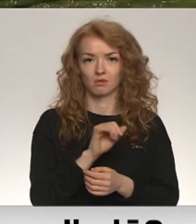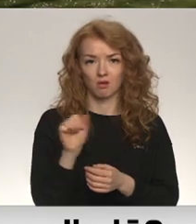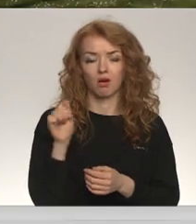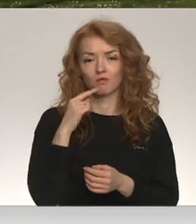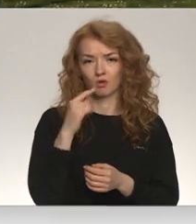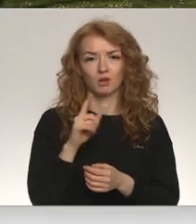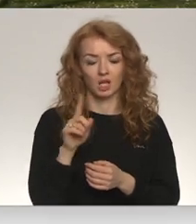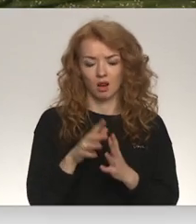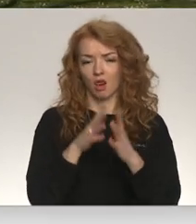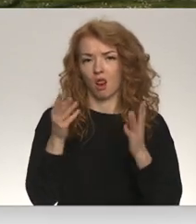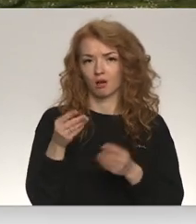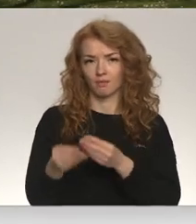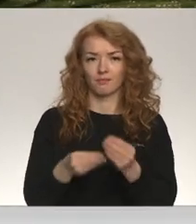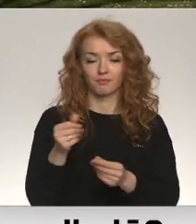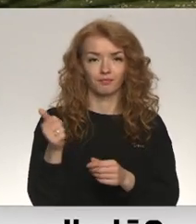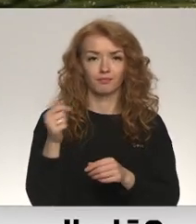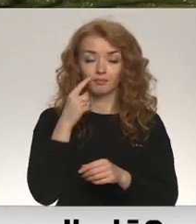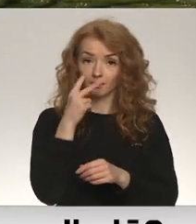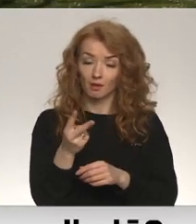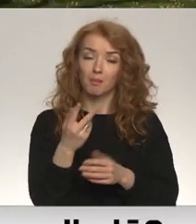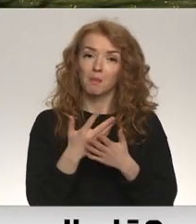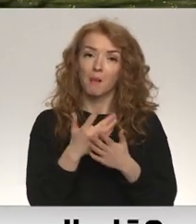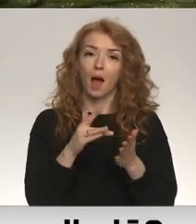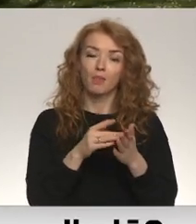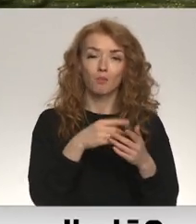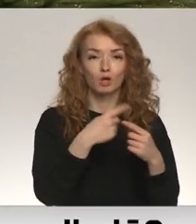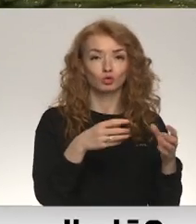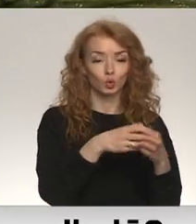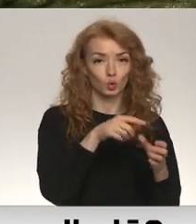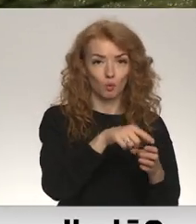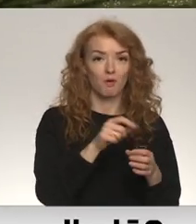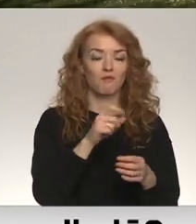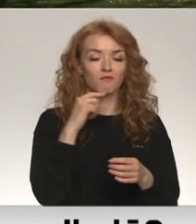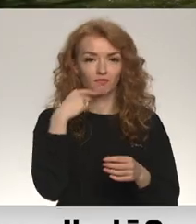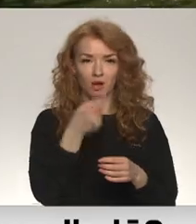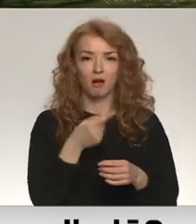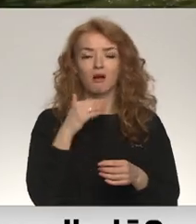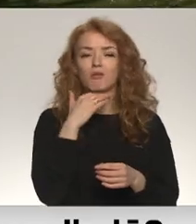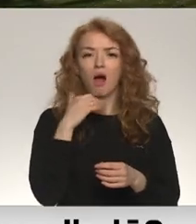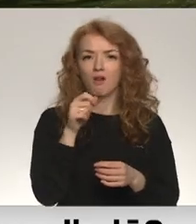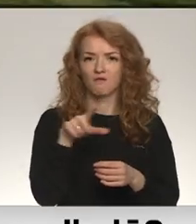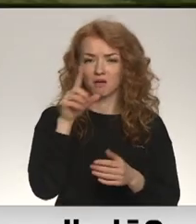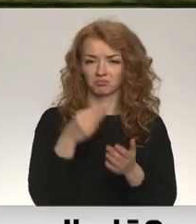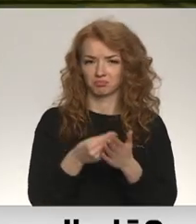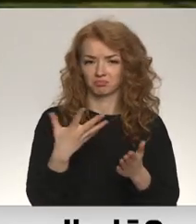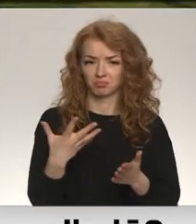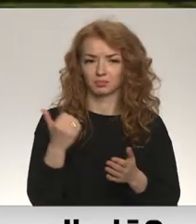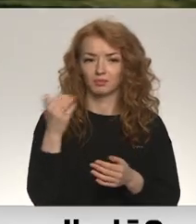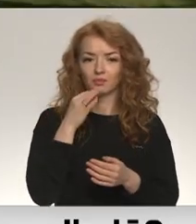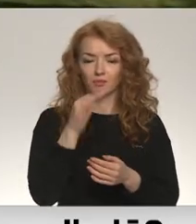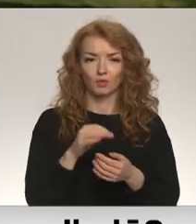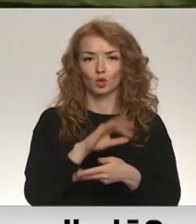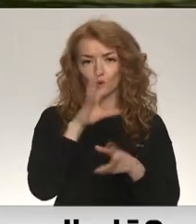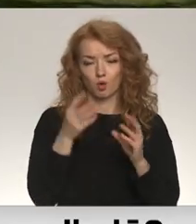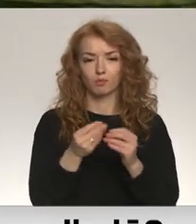lielāk. Vai ir ievērotas preču grupas, kurām vairāk? Nu, laikam gaļiņas visu veidu palikuši dārgāks. Uz kopējo